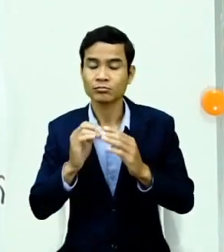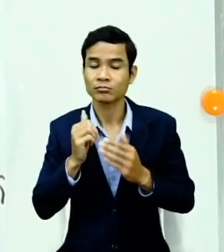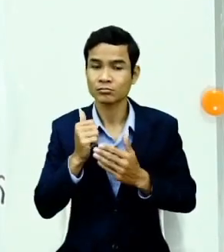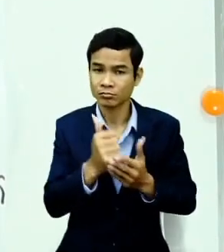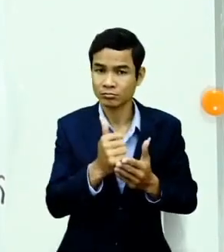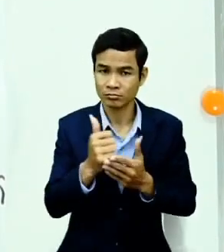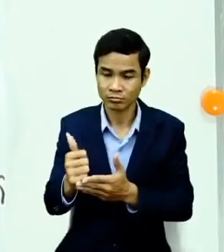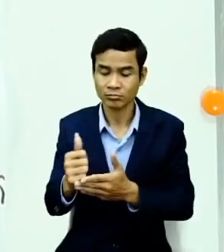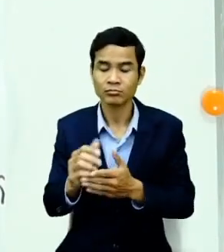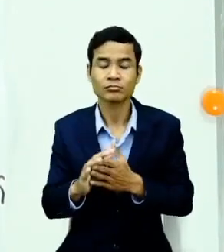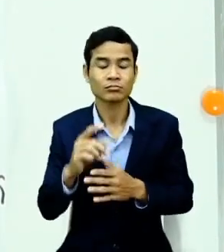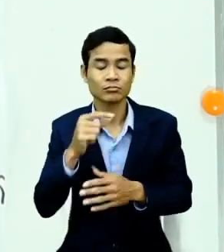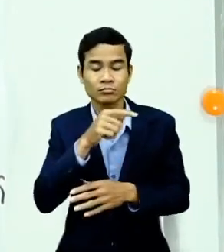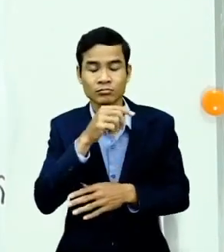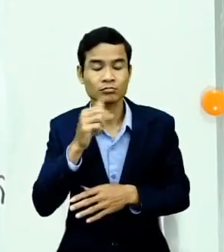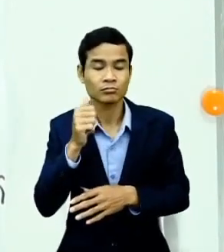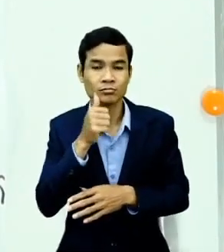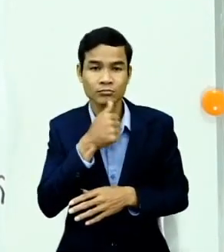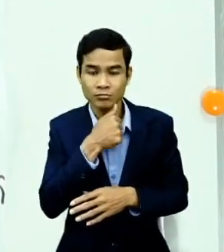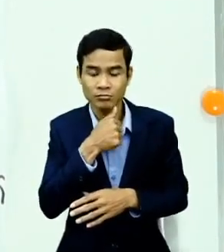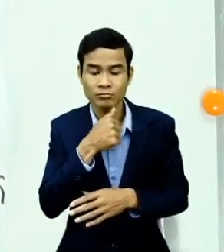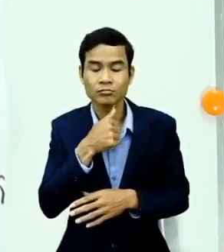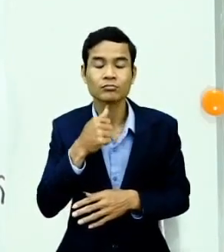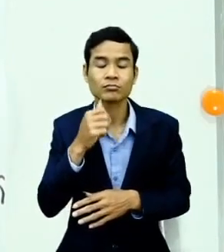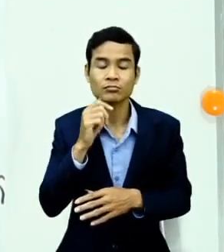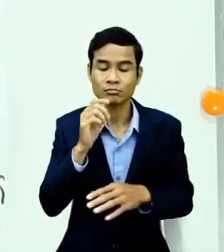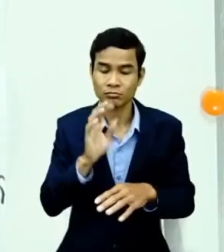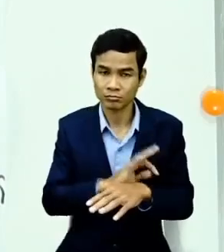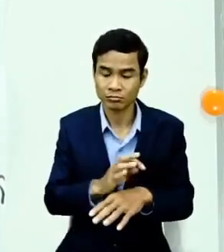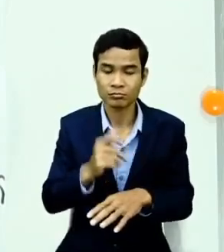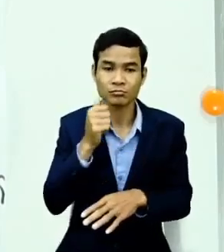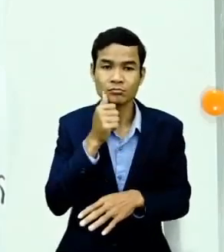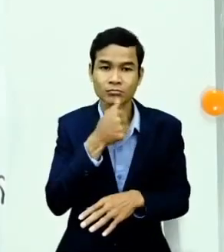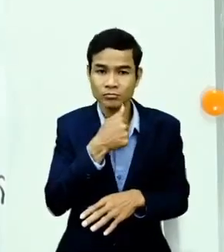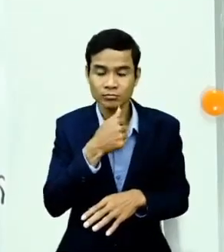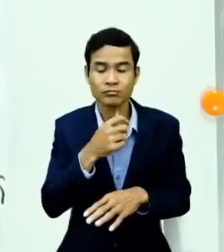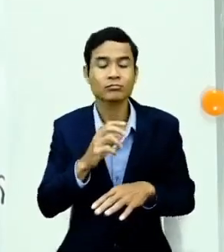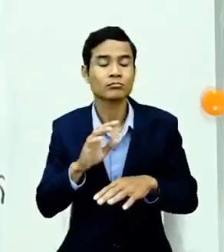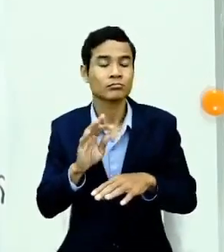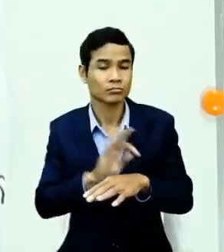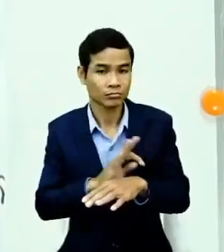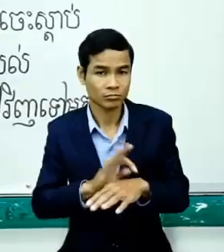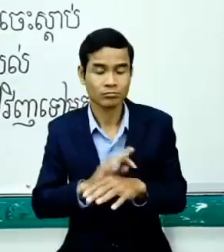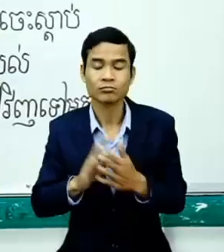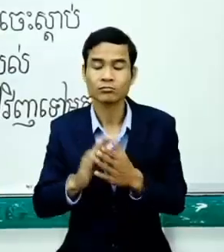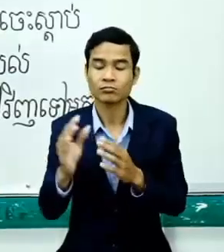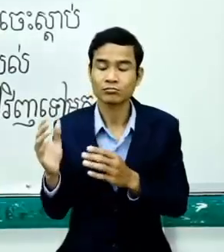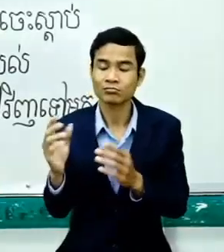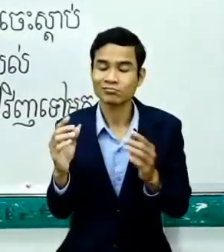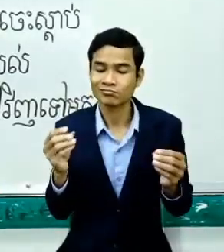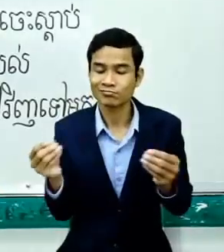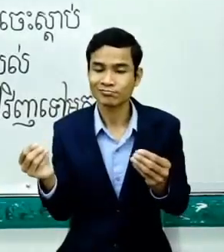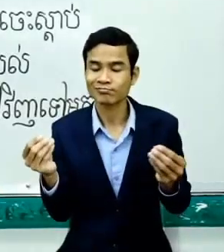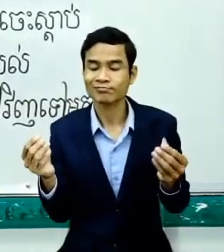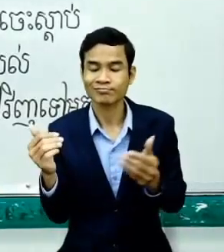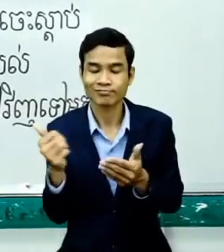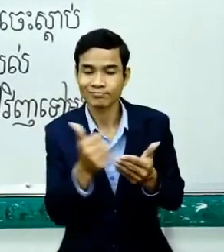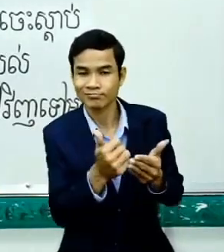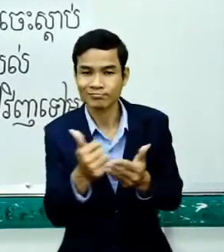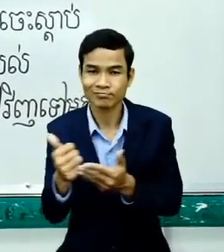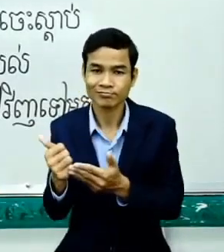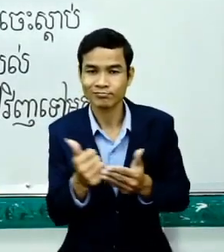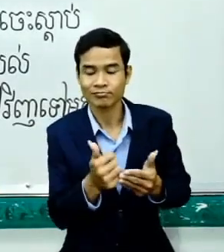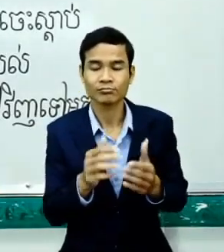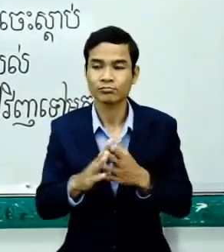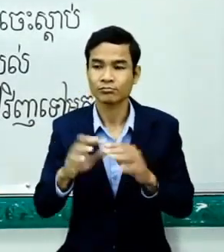túc thu rẻ khnía từ vĩnh tới một cha chăng con mơ mới cái lời nát đây bằng hai pi chầm lời nỉ tỏ mấy